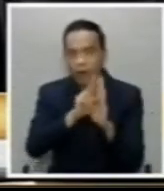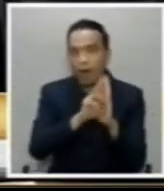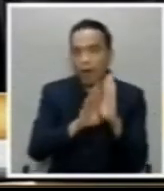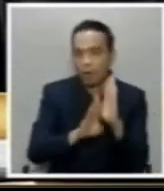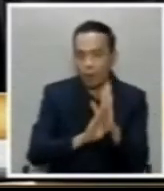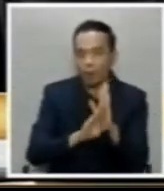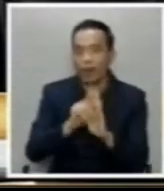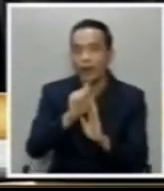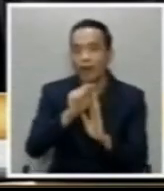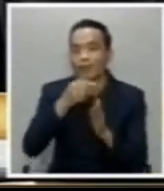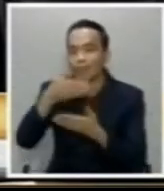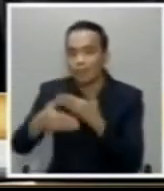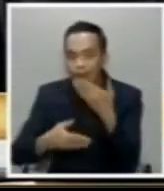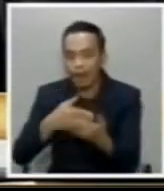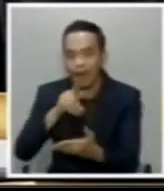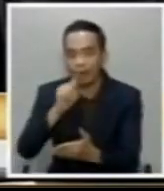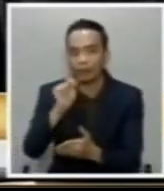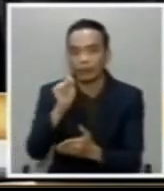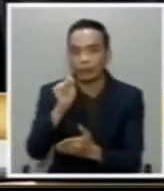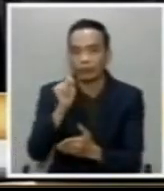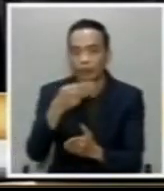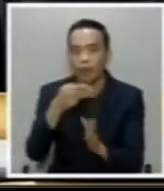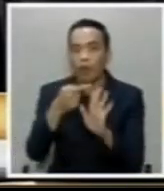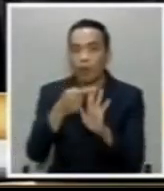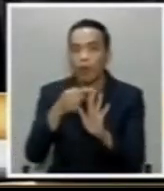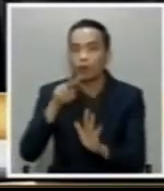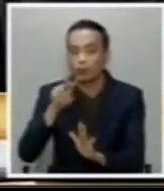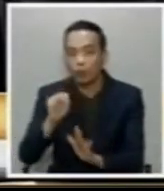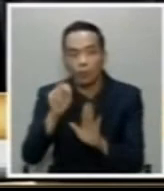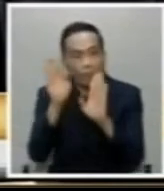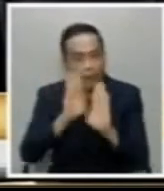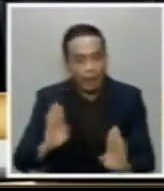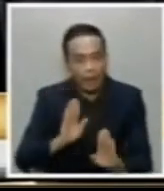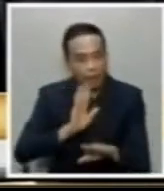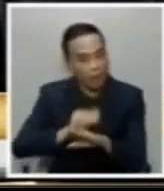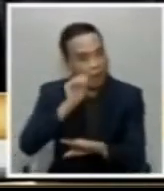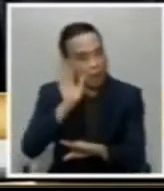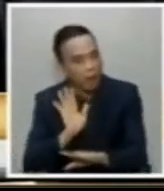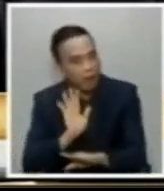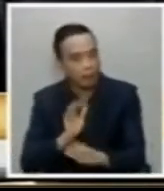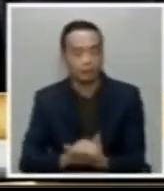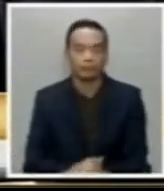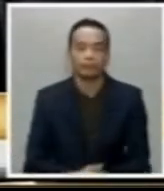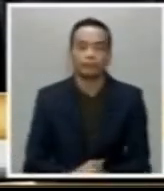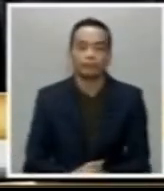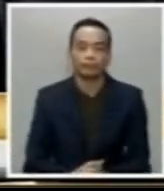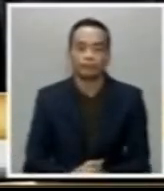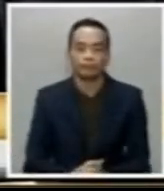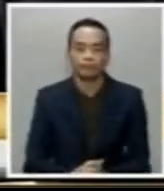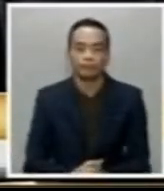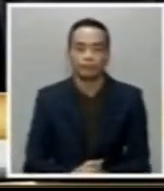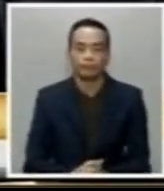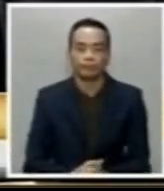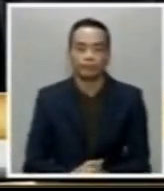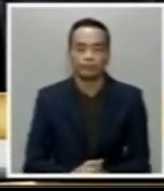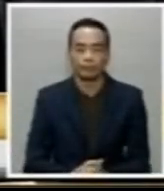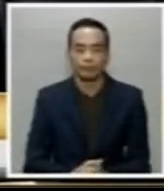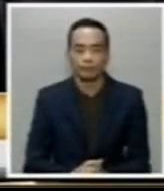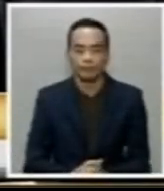าดทุนแค่ไหนเพราะเขายังไม่ได้คุยกับเรื่องนี้นะครับเพราะฉะนั้น